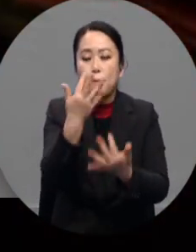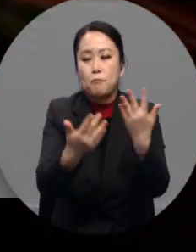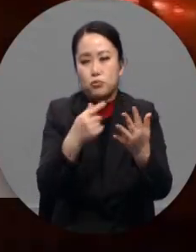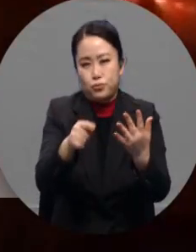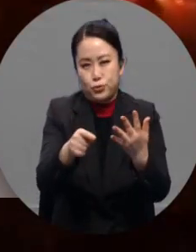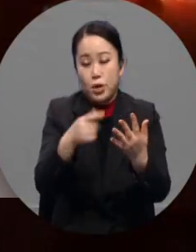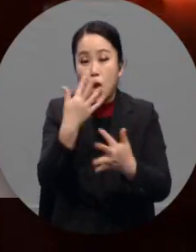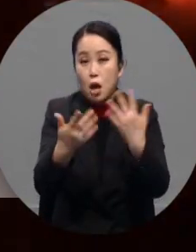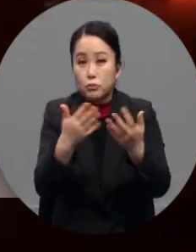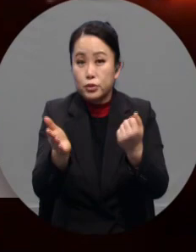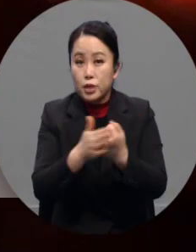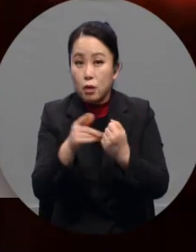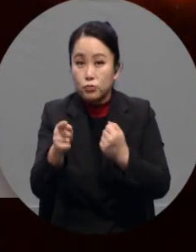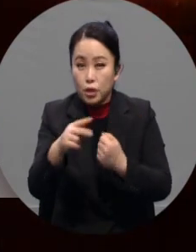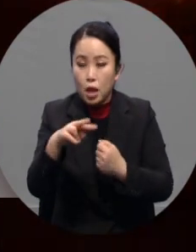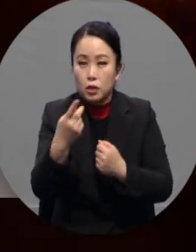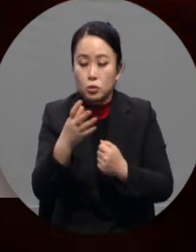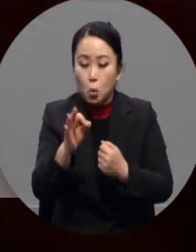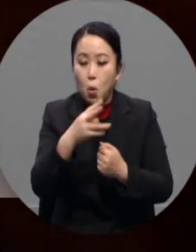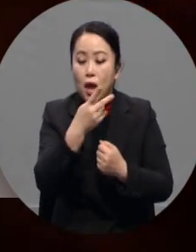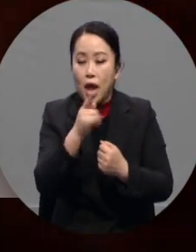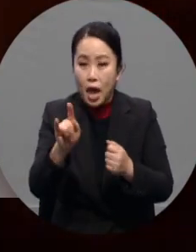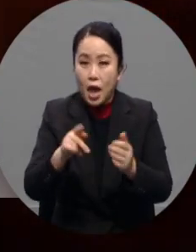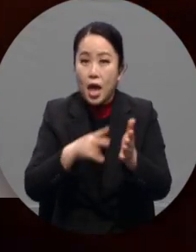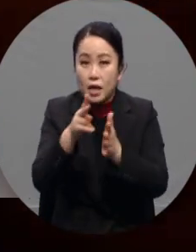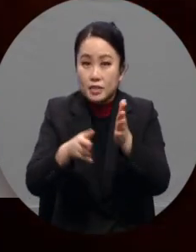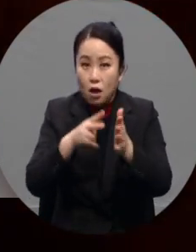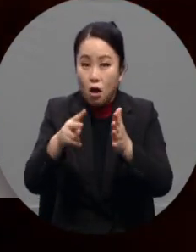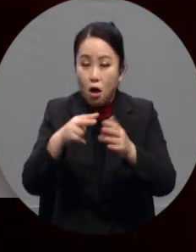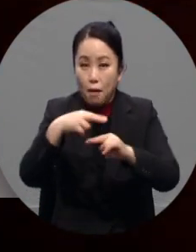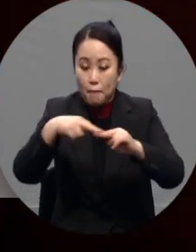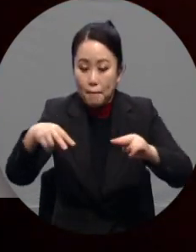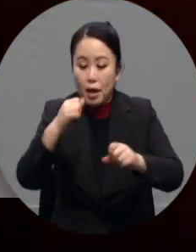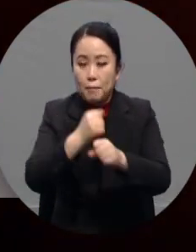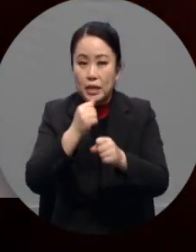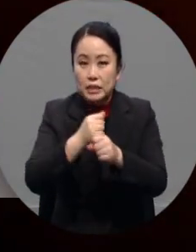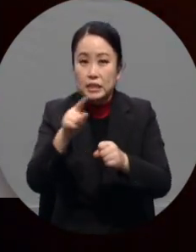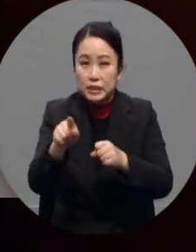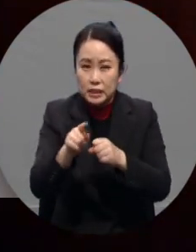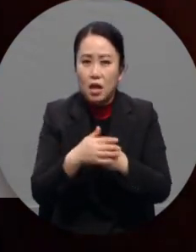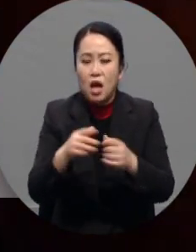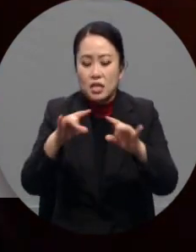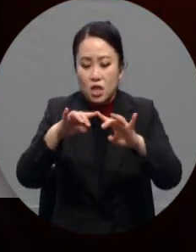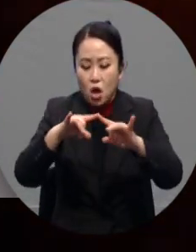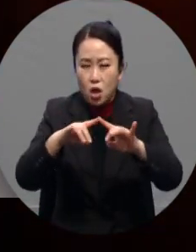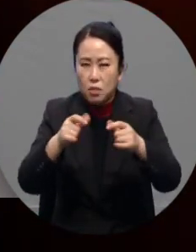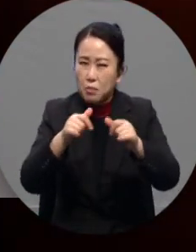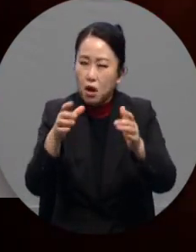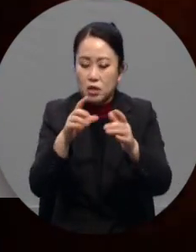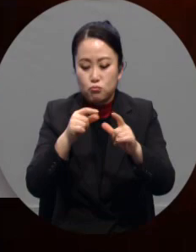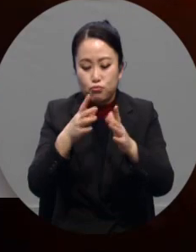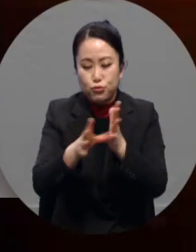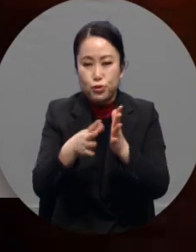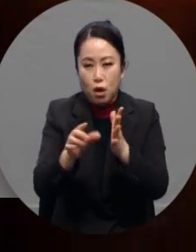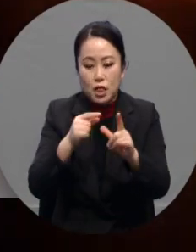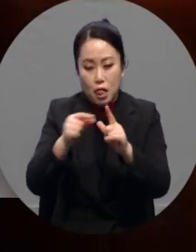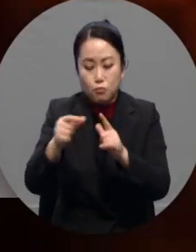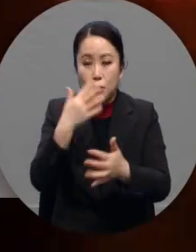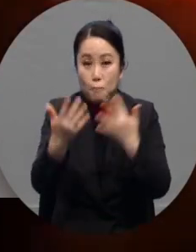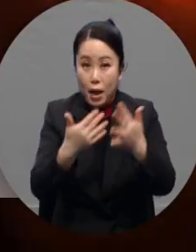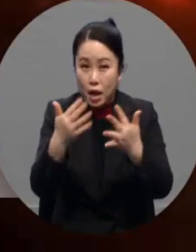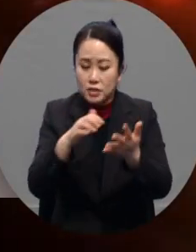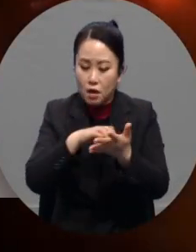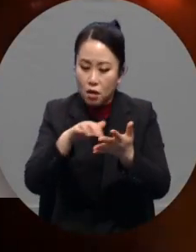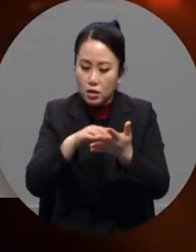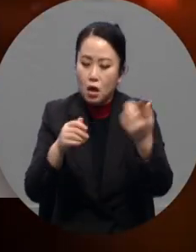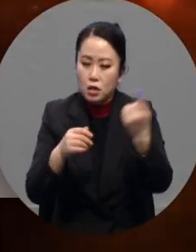이 화재로 동해선 철로에 설치된 아크릴 소재 방음벽 일부와 전선이 불에 타 소방서 추산 1,600만